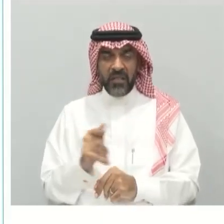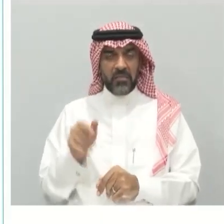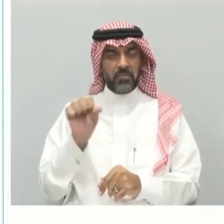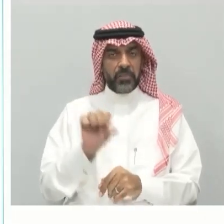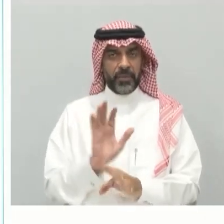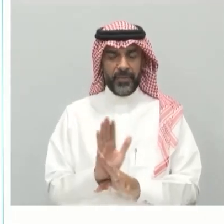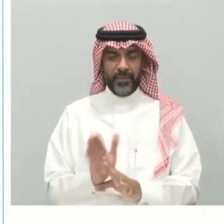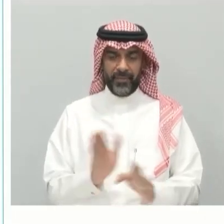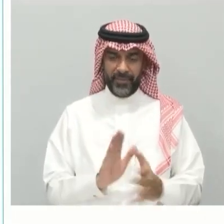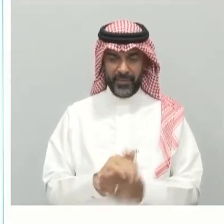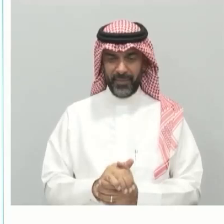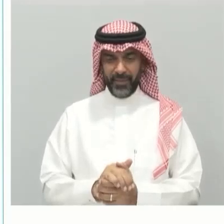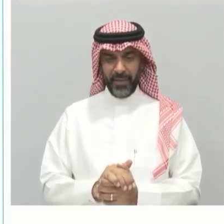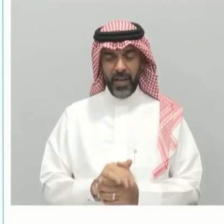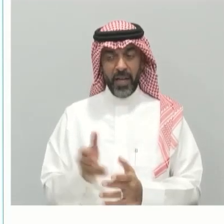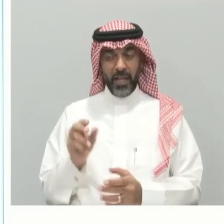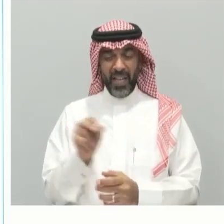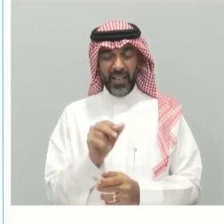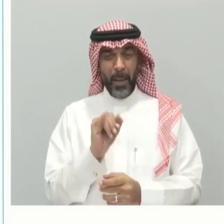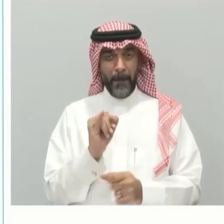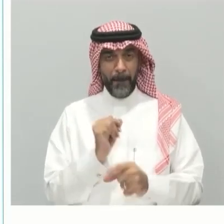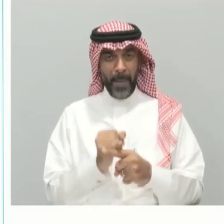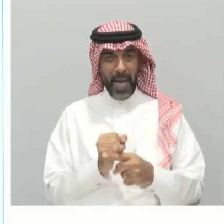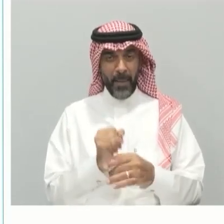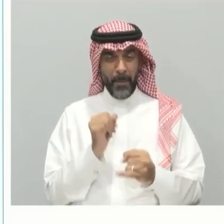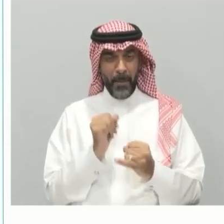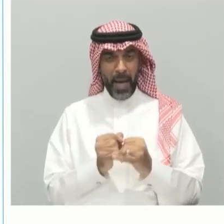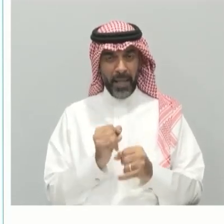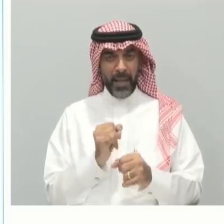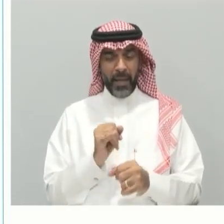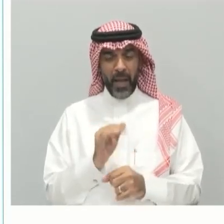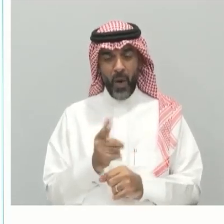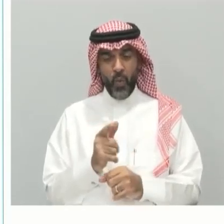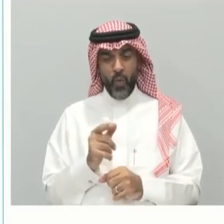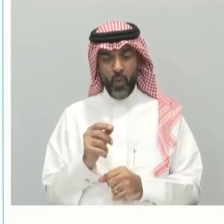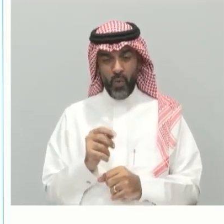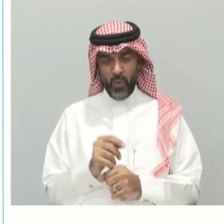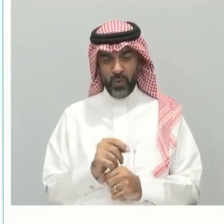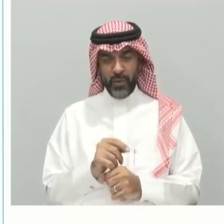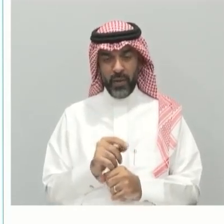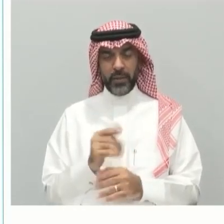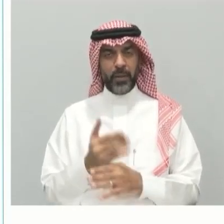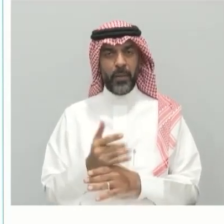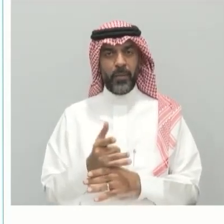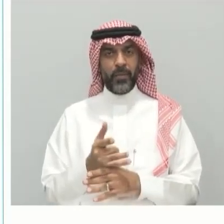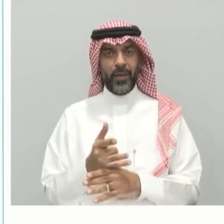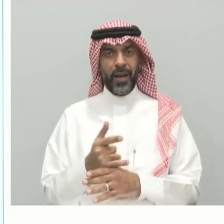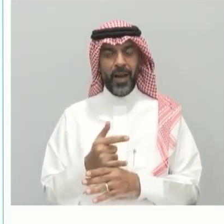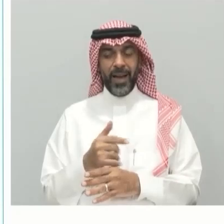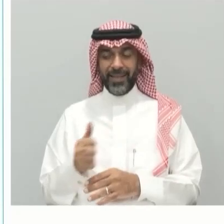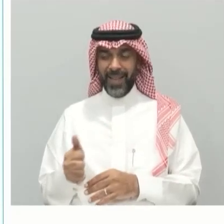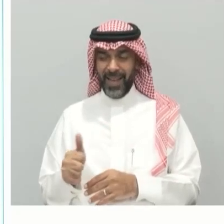انها تتكون من قطعه من معدن او قطعه الجرافيت حتى توصل لماذا توصل الكترونات من